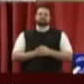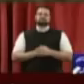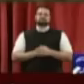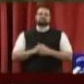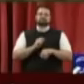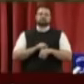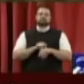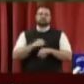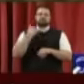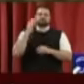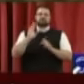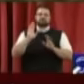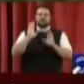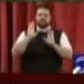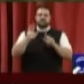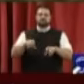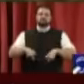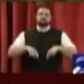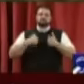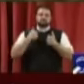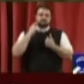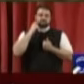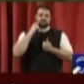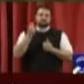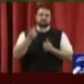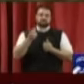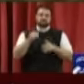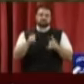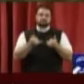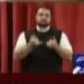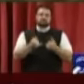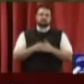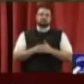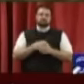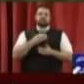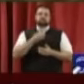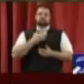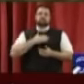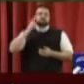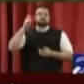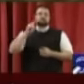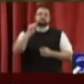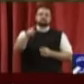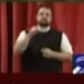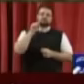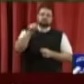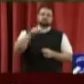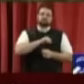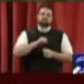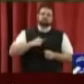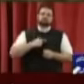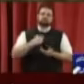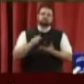îl lași să treacă experiența asta, nu înseamnă că nu-l susții. Poți să-i spui am încredere în tine că ai să reușești. Eh?